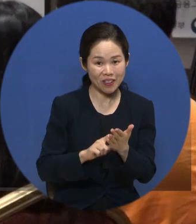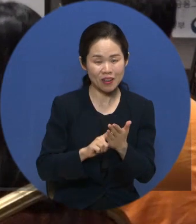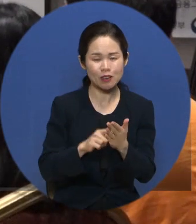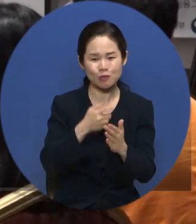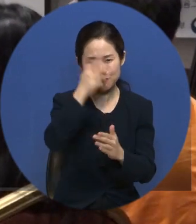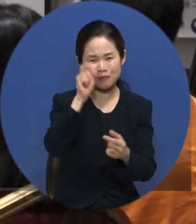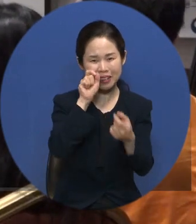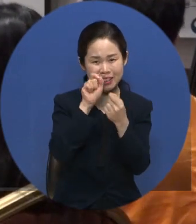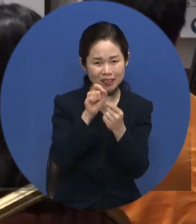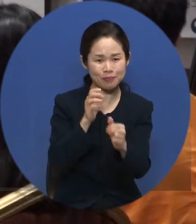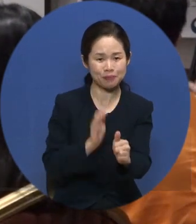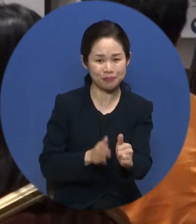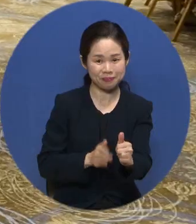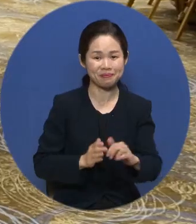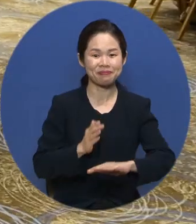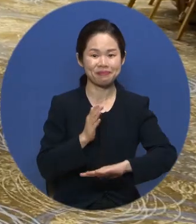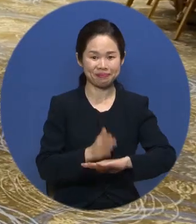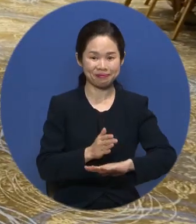감사합니다.